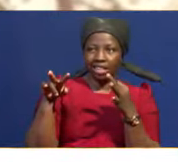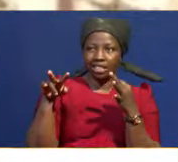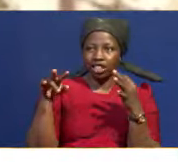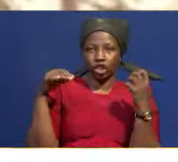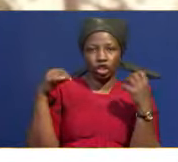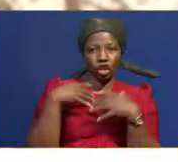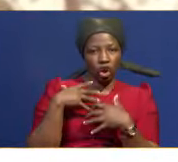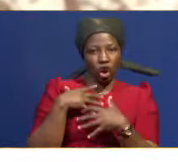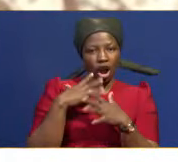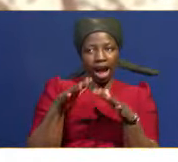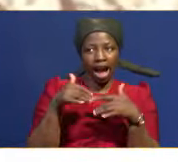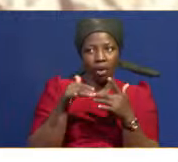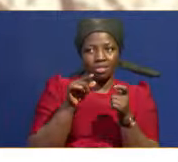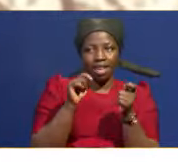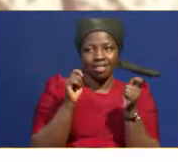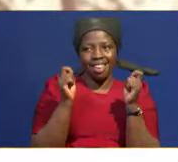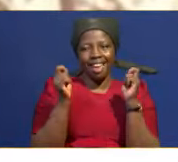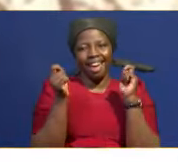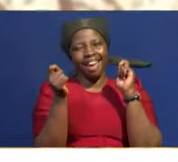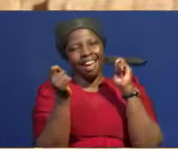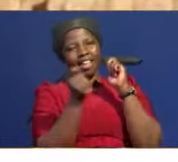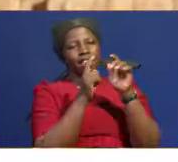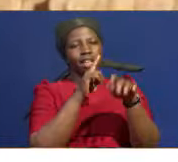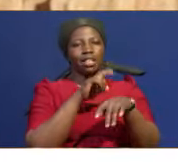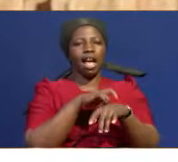kubadilika jinsi siku inavyoendelea.